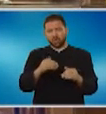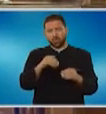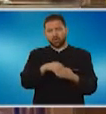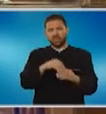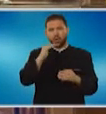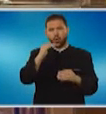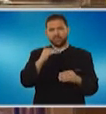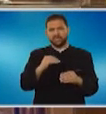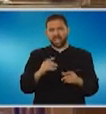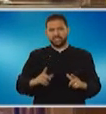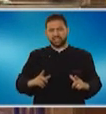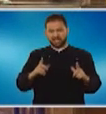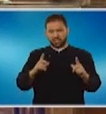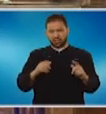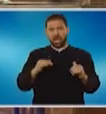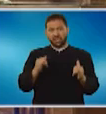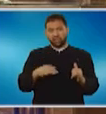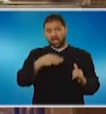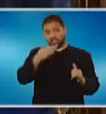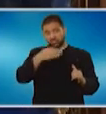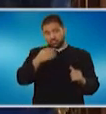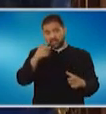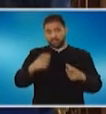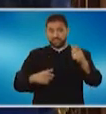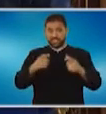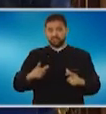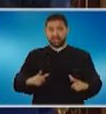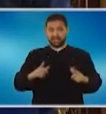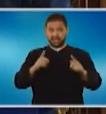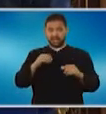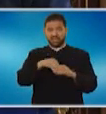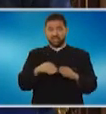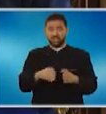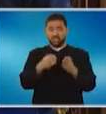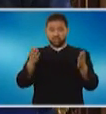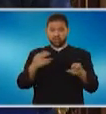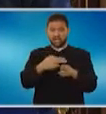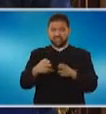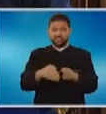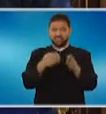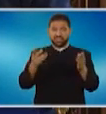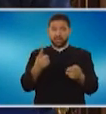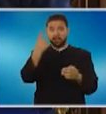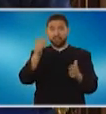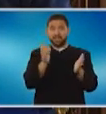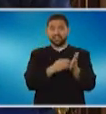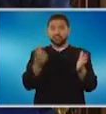ordinea trăirilor, că vorbim de trăiri în lectura Scripturii, cred că prima ar trebui să fie